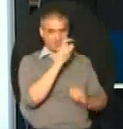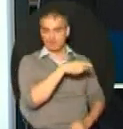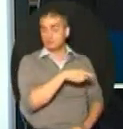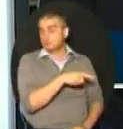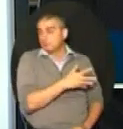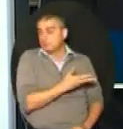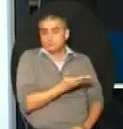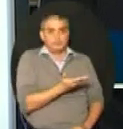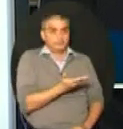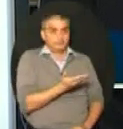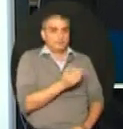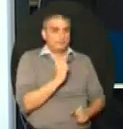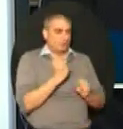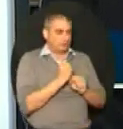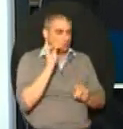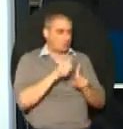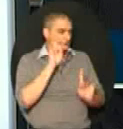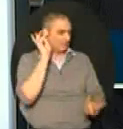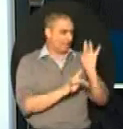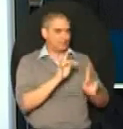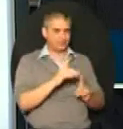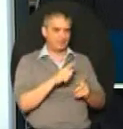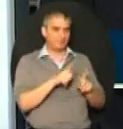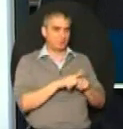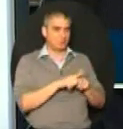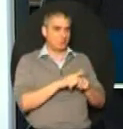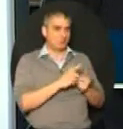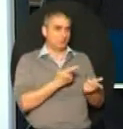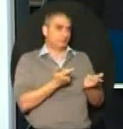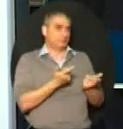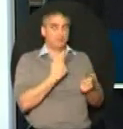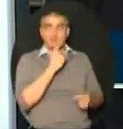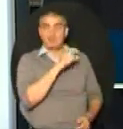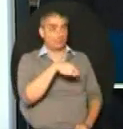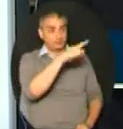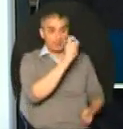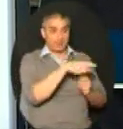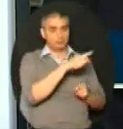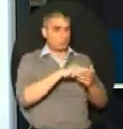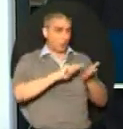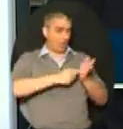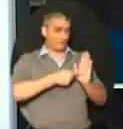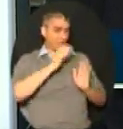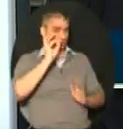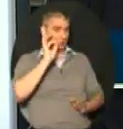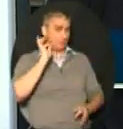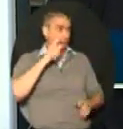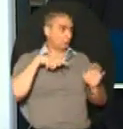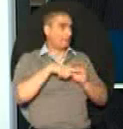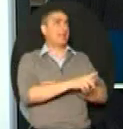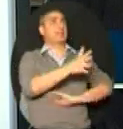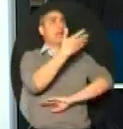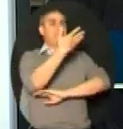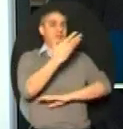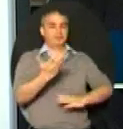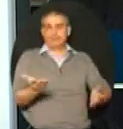מסע של דלגיטימציה תוך ייחוס לאנשים האלה, כוונות של ממש בגידה